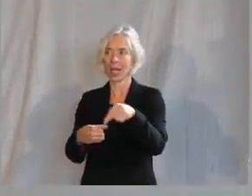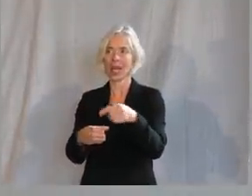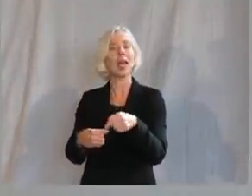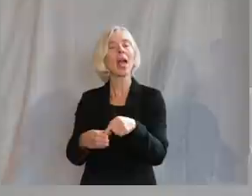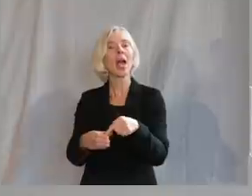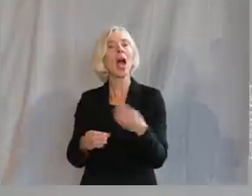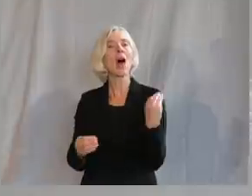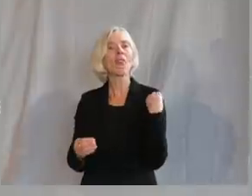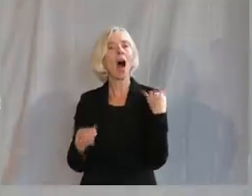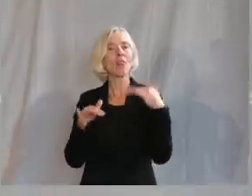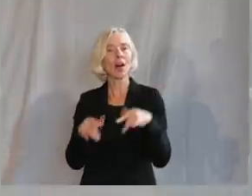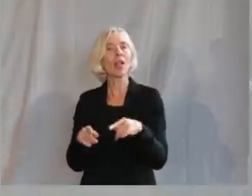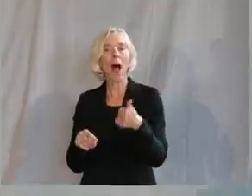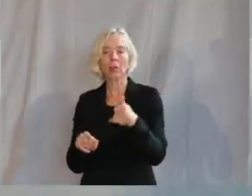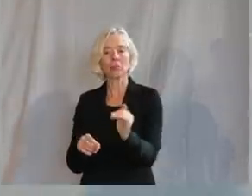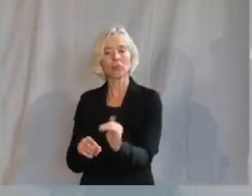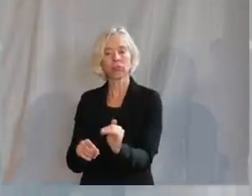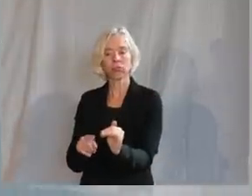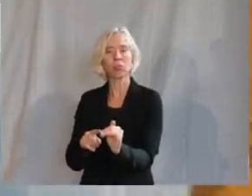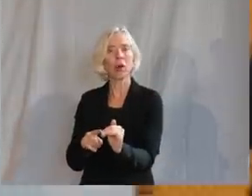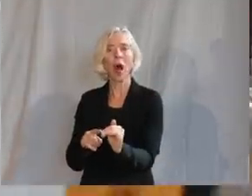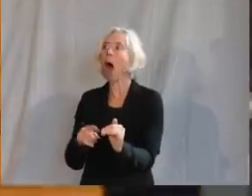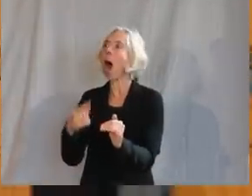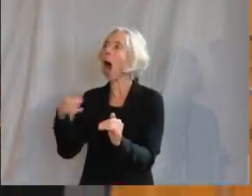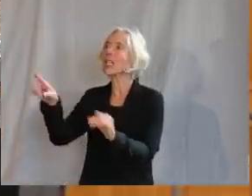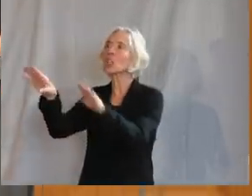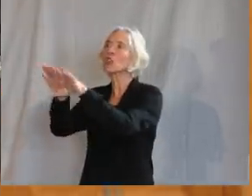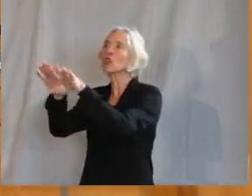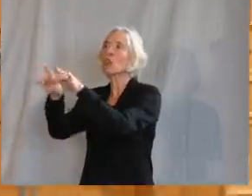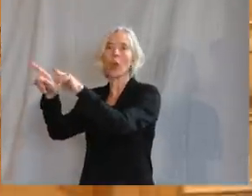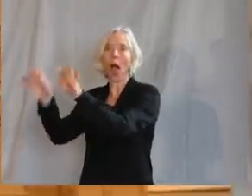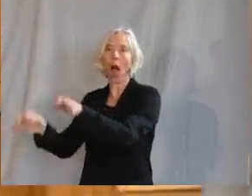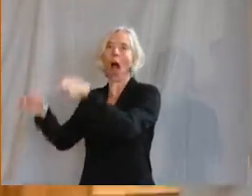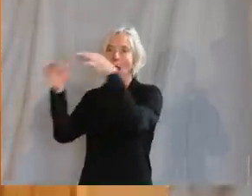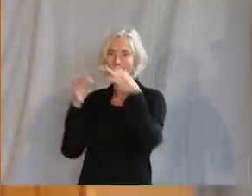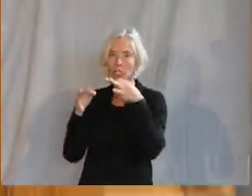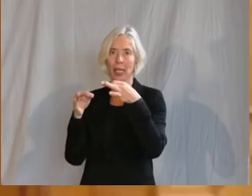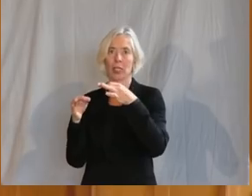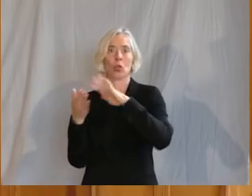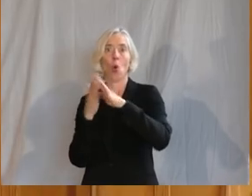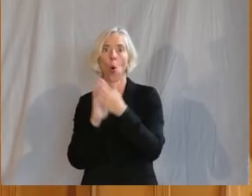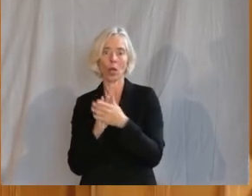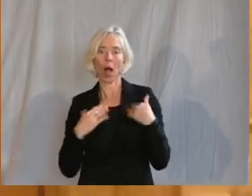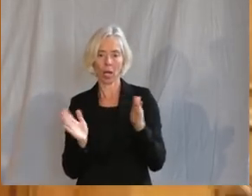Schule dann angesteckt hatte. Gab es jetzt weitere Ansteckungen innerhalb von Klassen oder Gruppen?